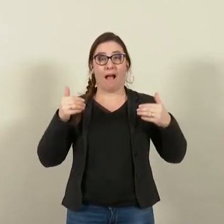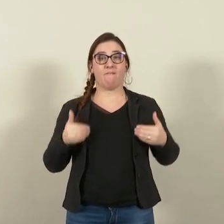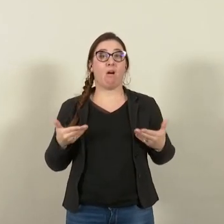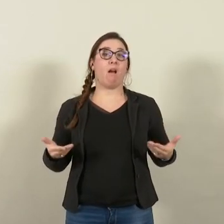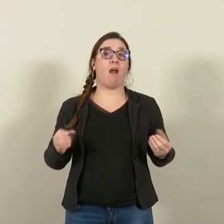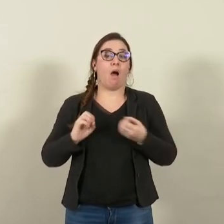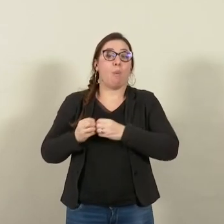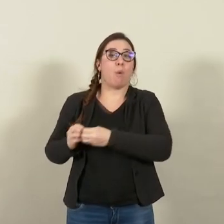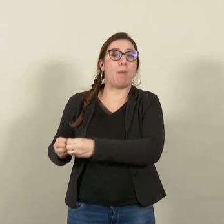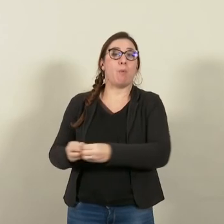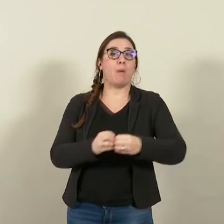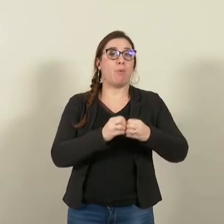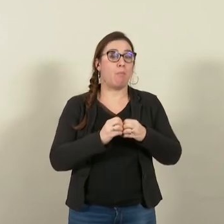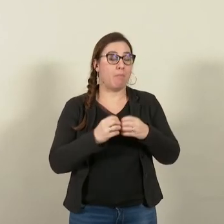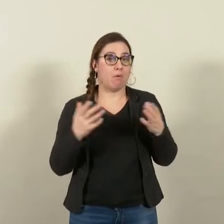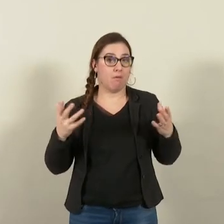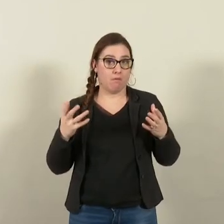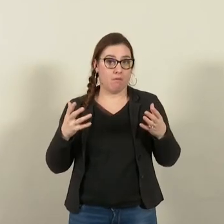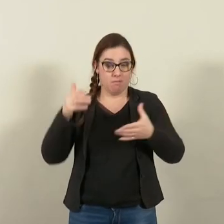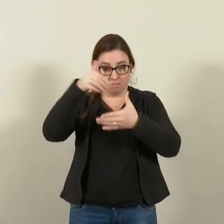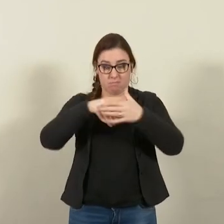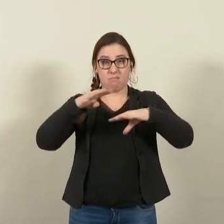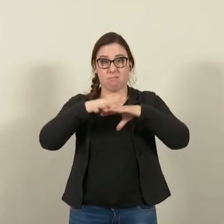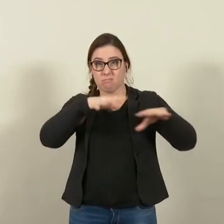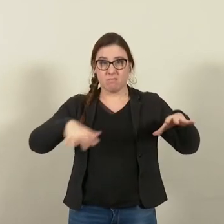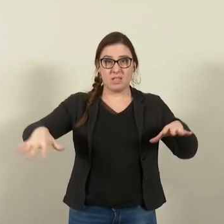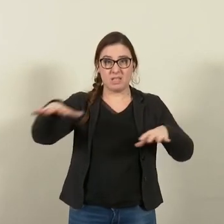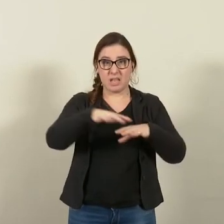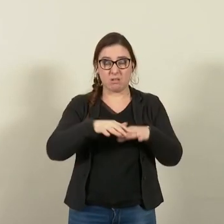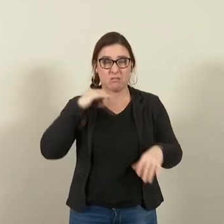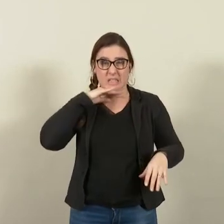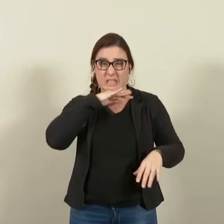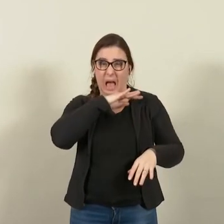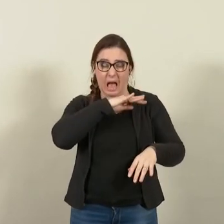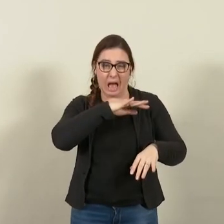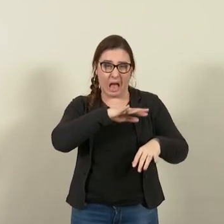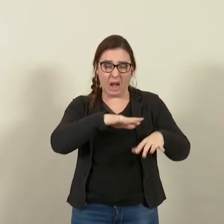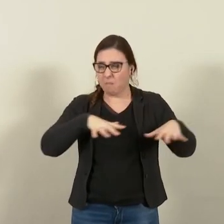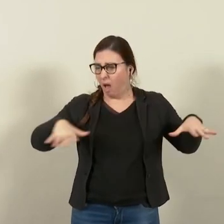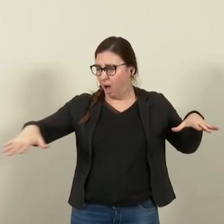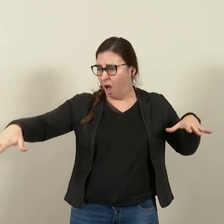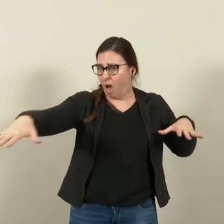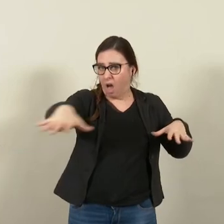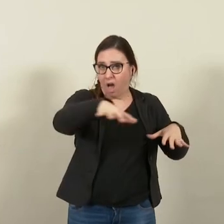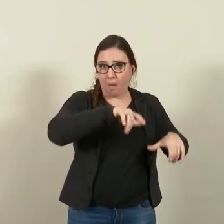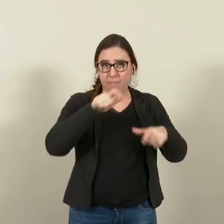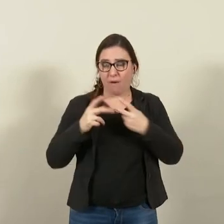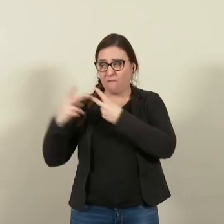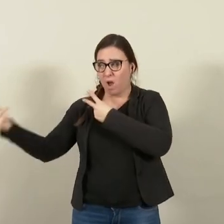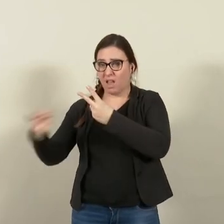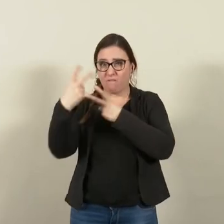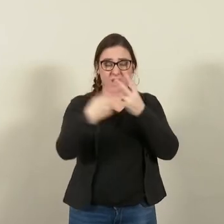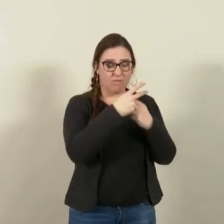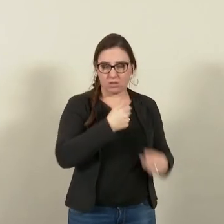actuels vous vous avez transformé le le secteur une sorte de porcherie à ciel ouvert que doivent supporter les habitants voisins